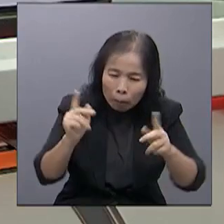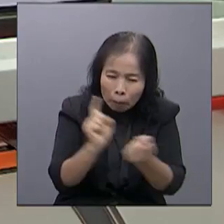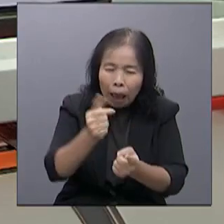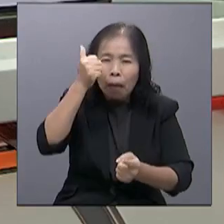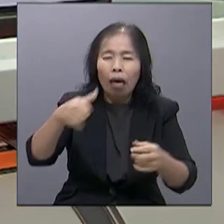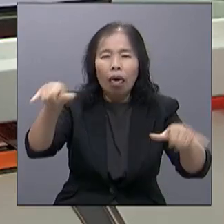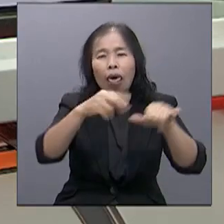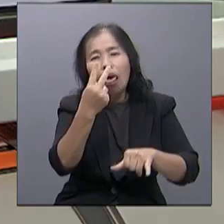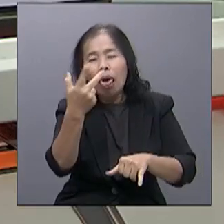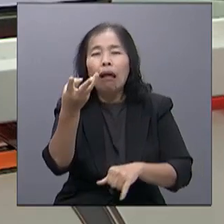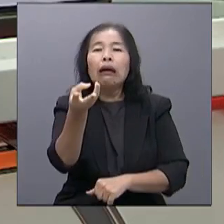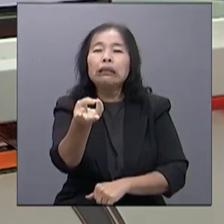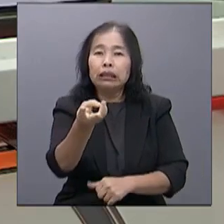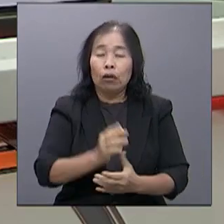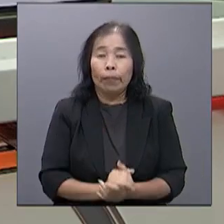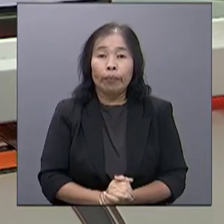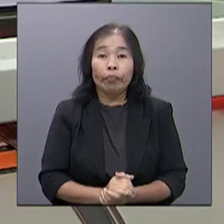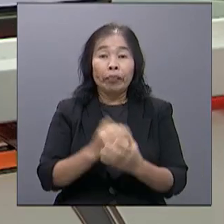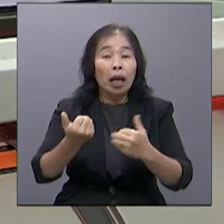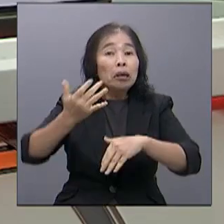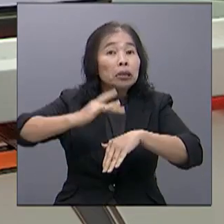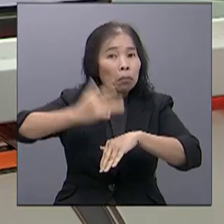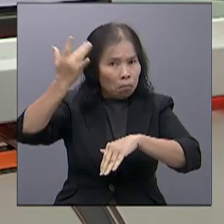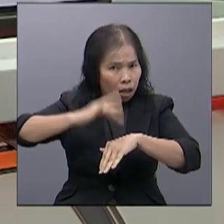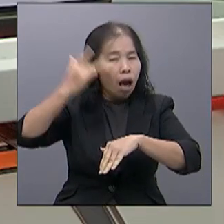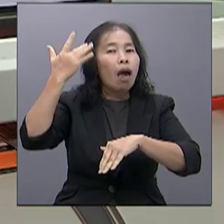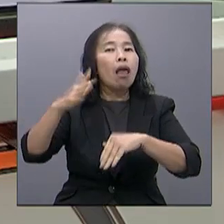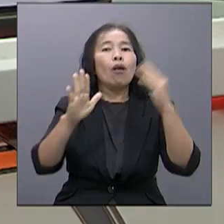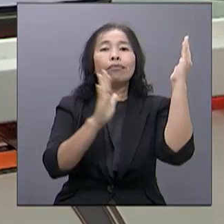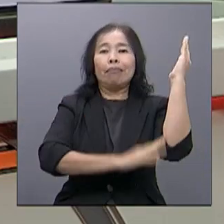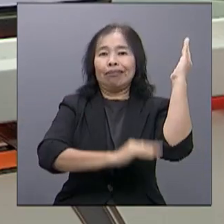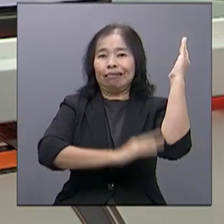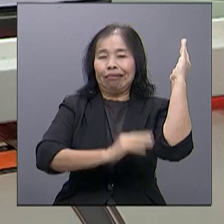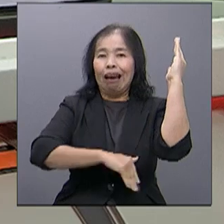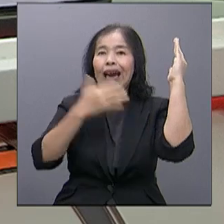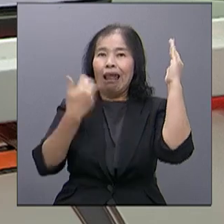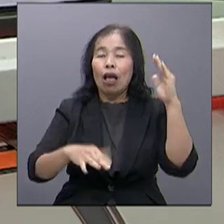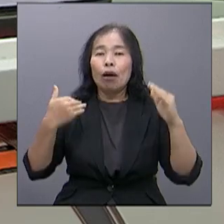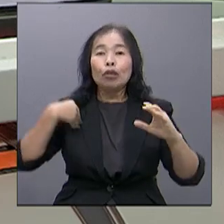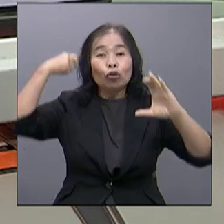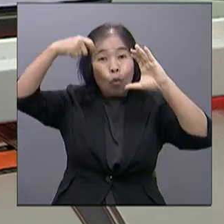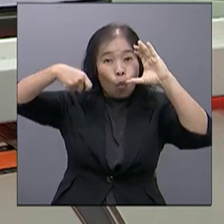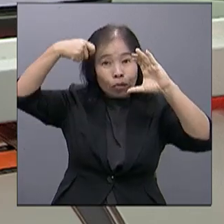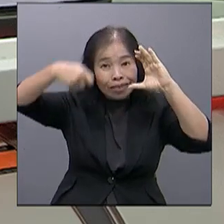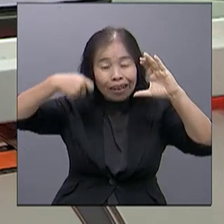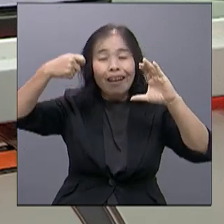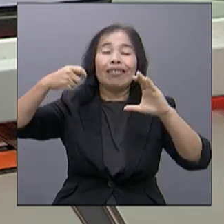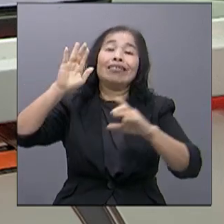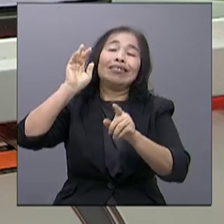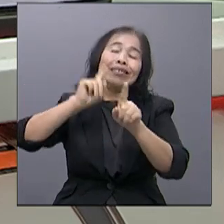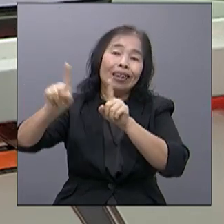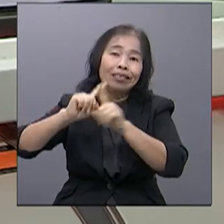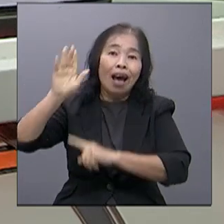ซึ่งความงดงามของธรรมชาติในหมู่เกาะภาคใต้ของบ้านเราเนี่ยก็ทำให้กองถ่ายต่างประเทศหลายๆกองถ่ายนะคะ